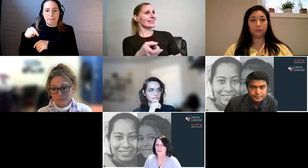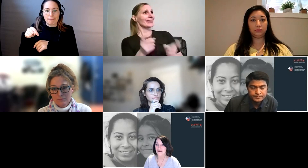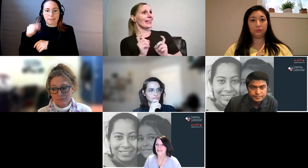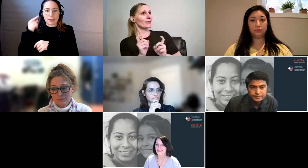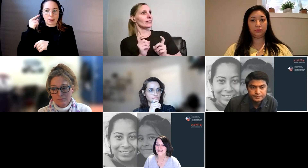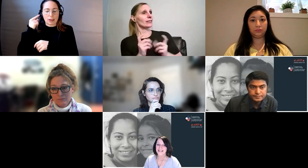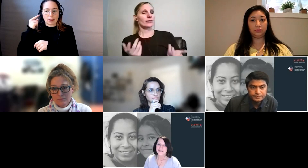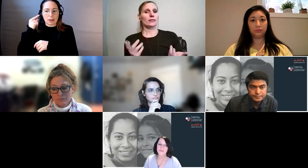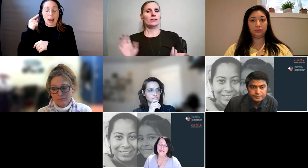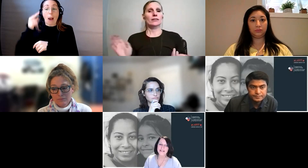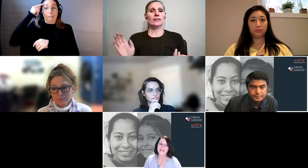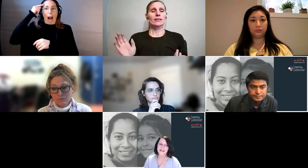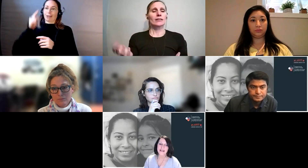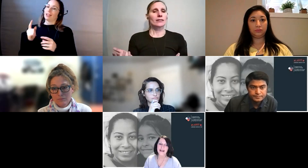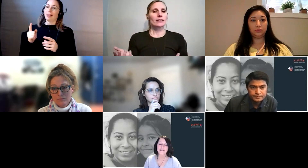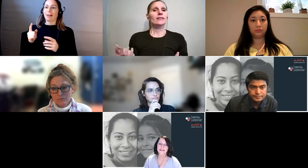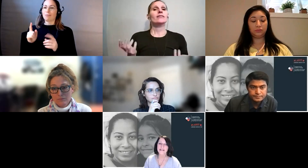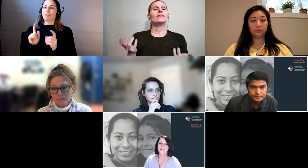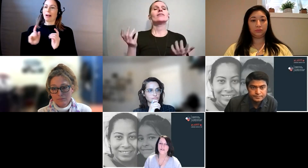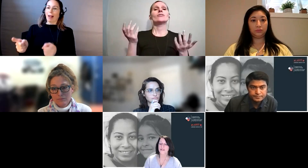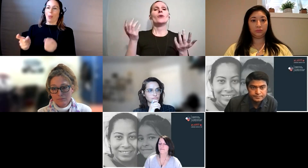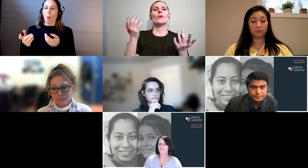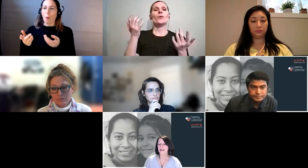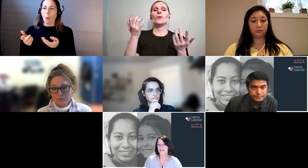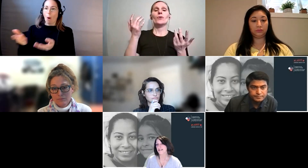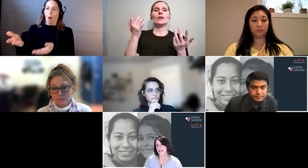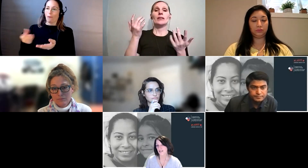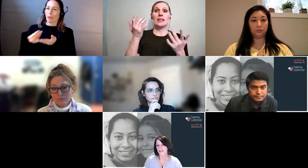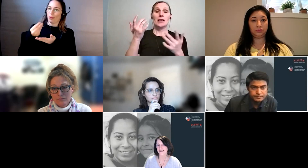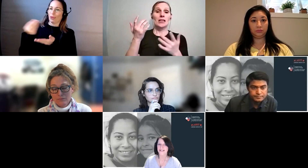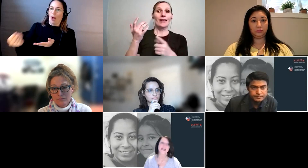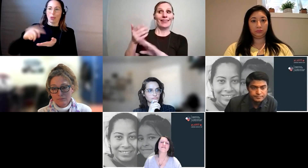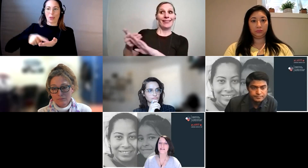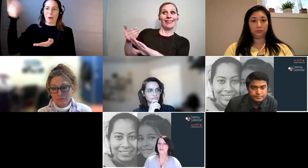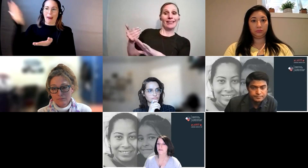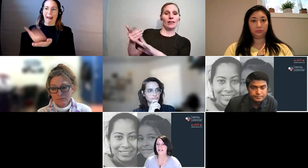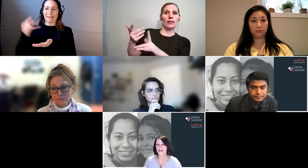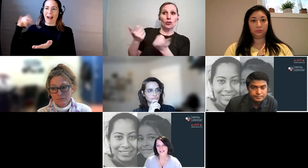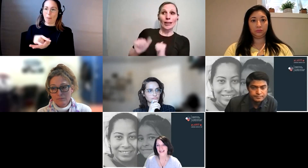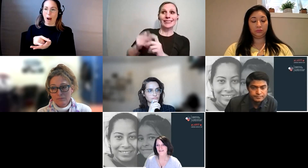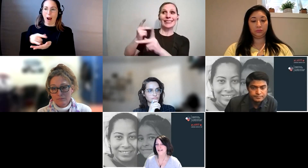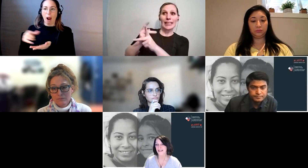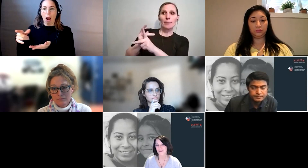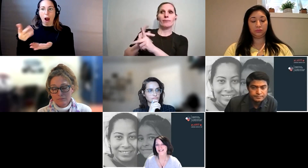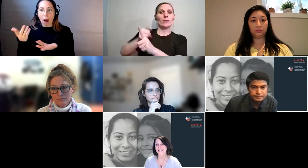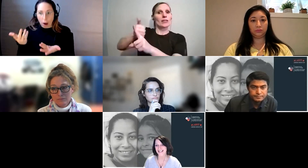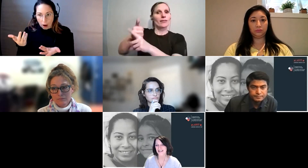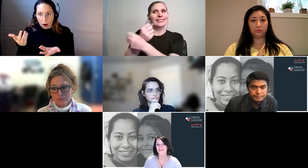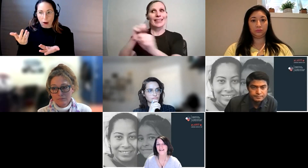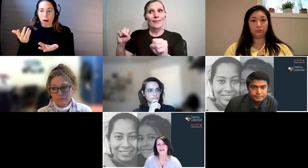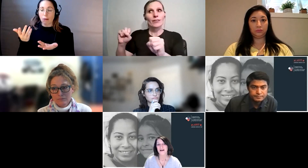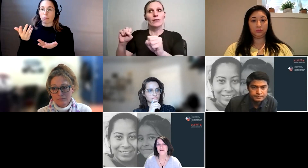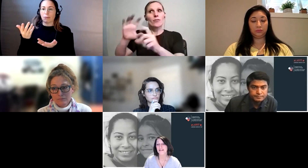pensaient que c'était un cadeau qu'on leur avait donné à leur arrivée à l'aéroport. Donc, même s'ils avaient les meilleures